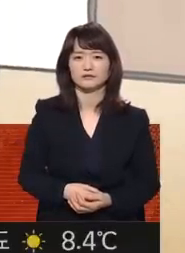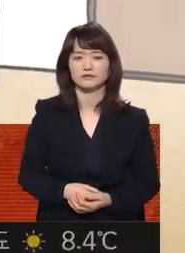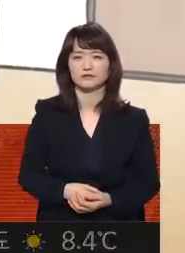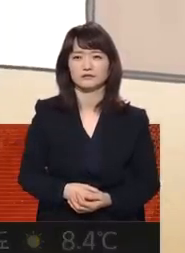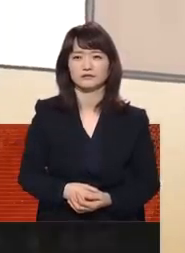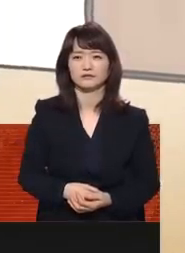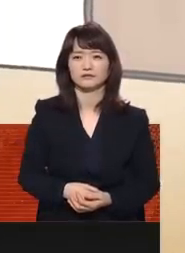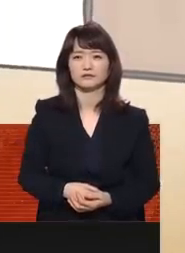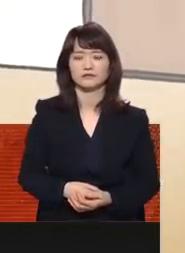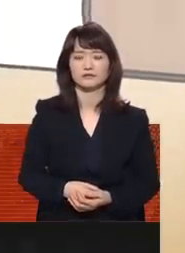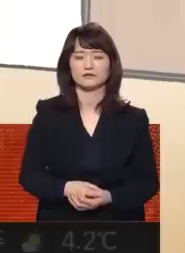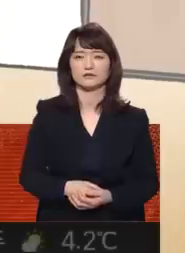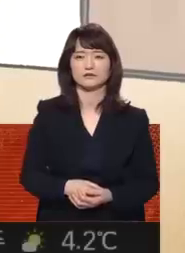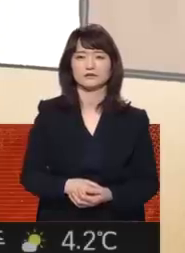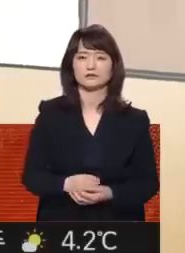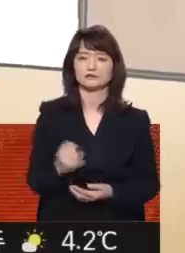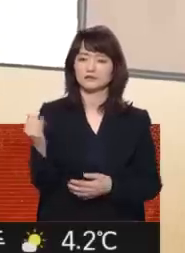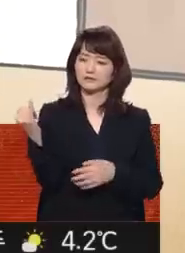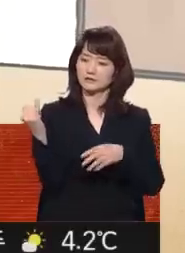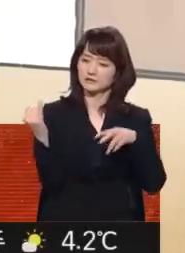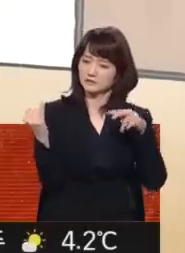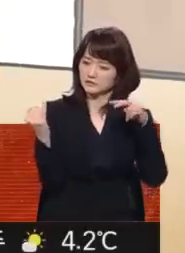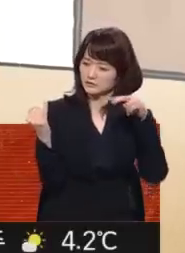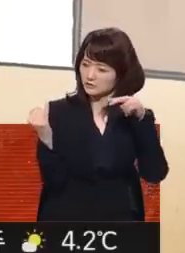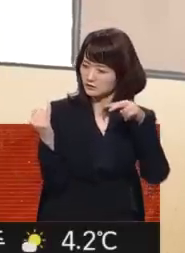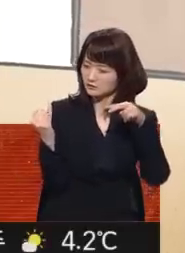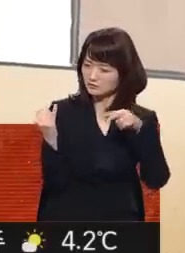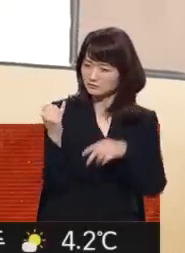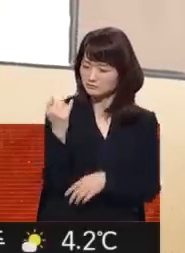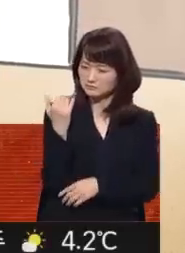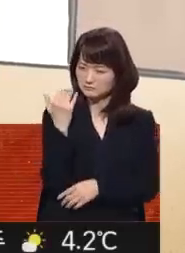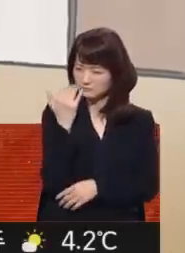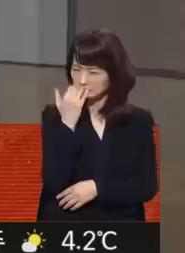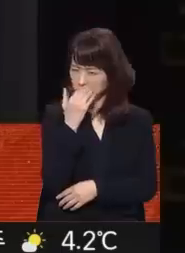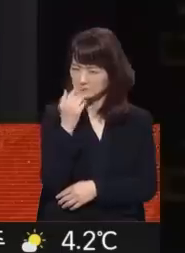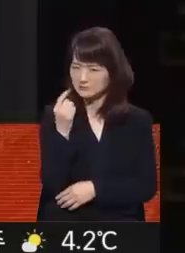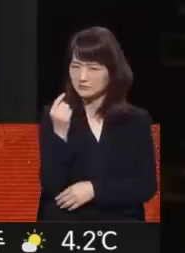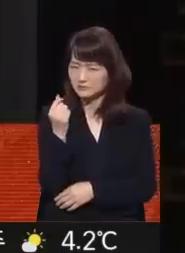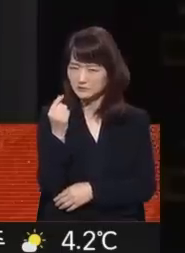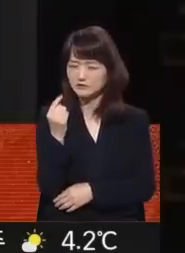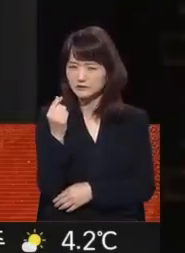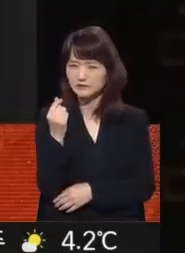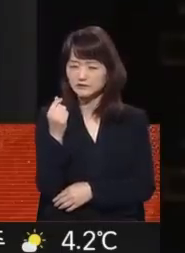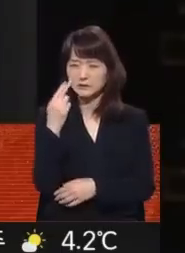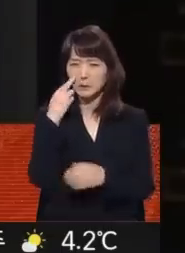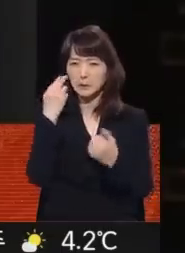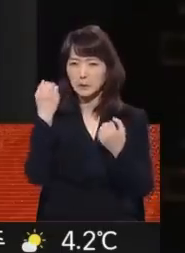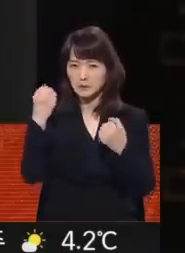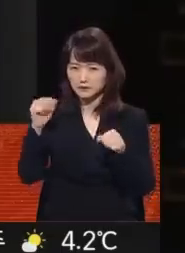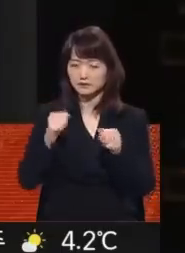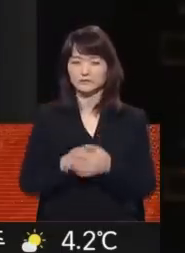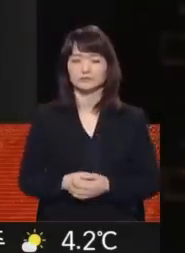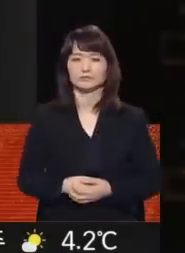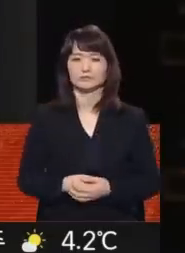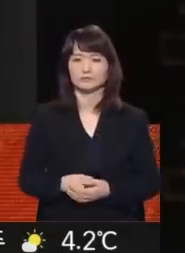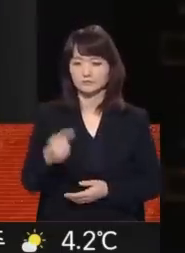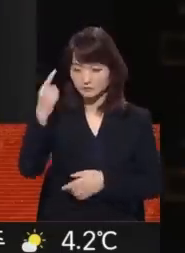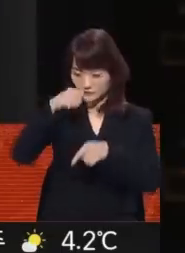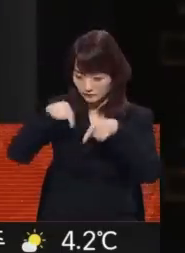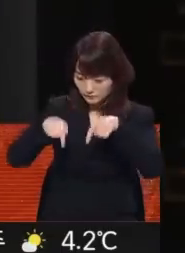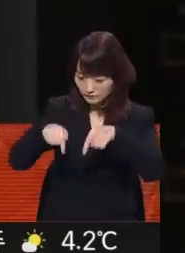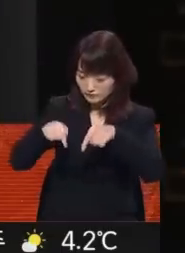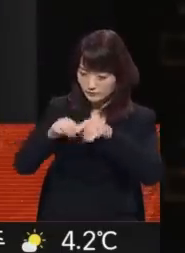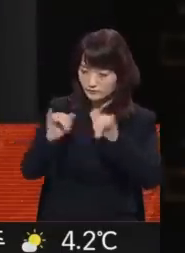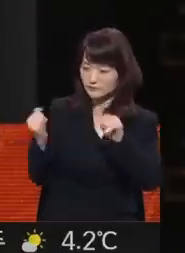좀 뇌쇄적이고 보기에 따라서는 좀 또 선정적인 그런 춤이죠 자 그런데 그걸 세상이 면접 보러 온 사람한테 야 너